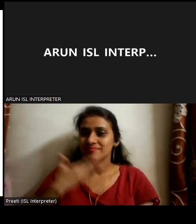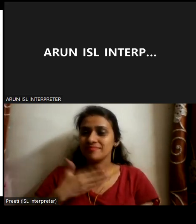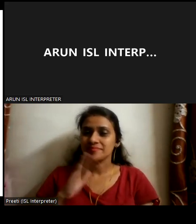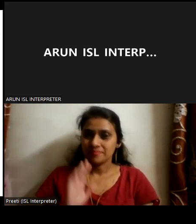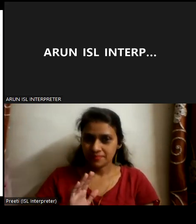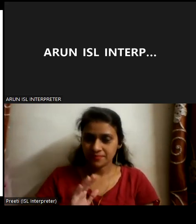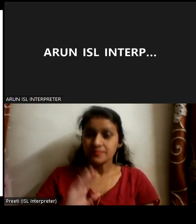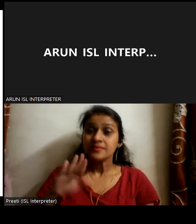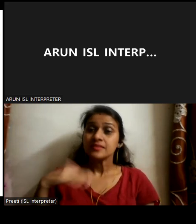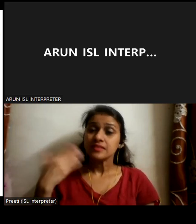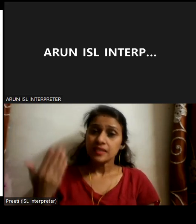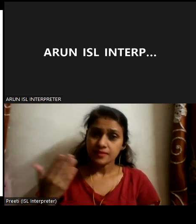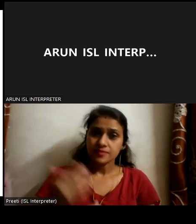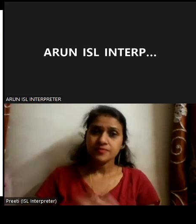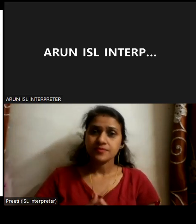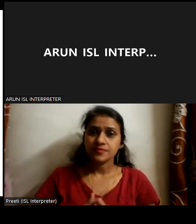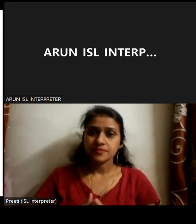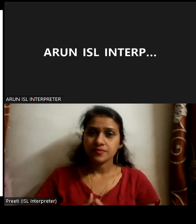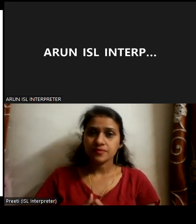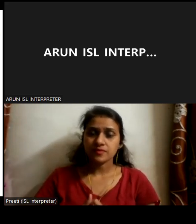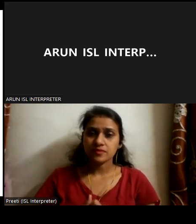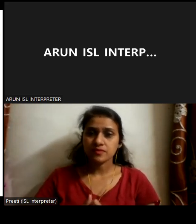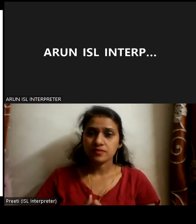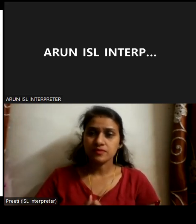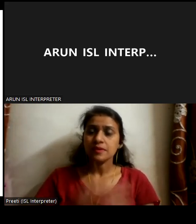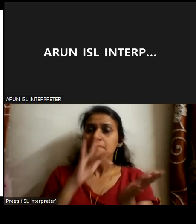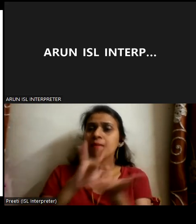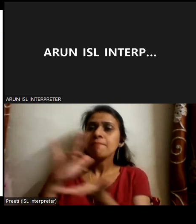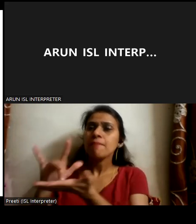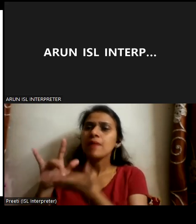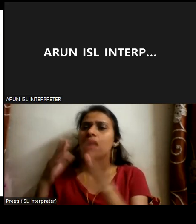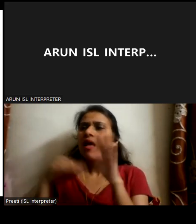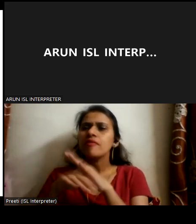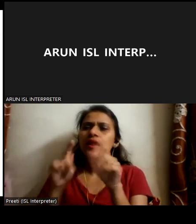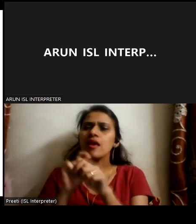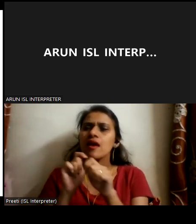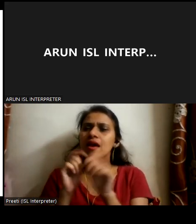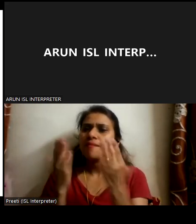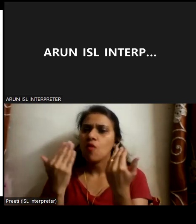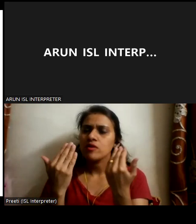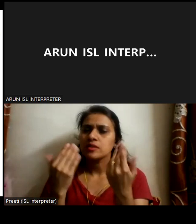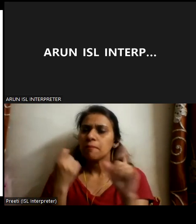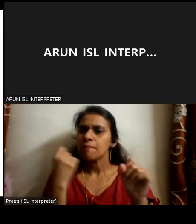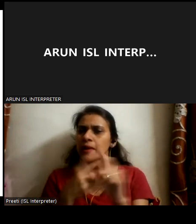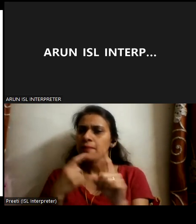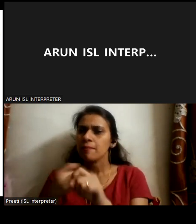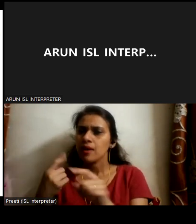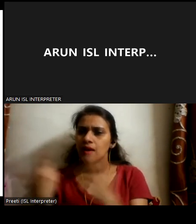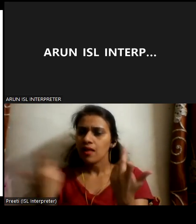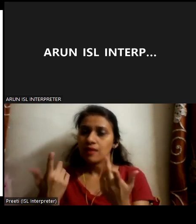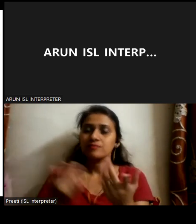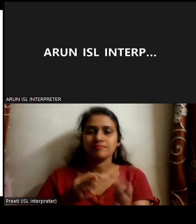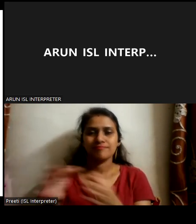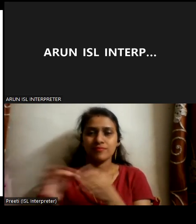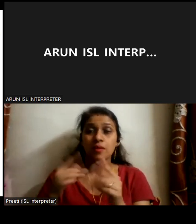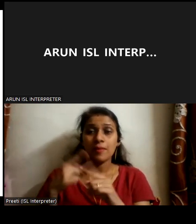बताएंगे कि आप किस किस जगहों पे काम कर सकते हैं, वहां पे प्लेसमेंट कराएंगे और यह सपोर्ट करेंगे कि वह